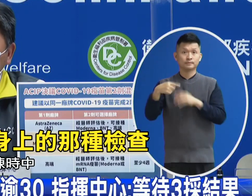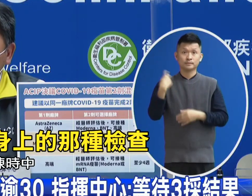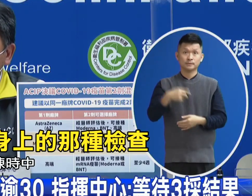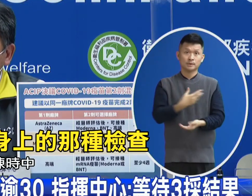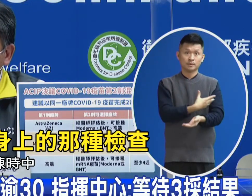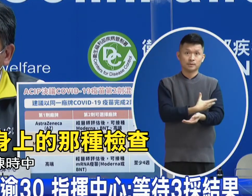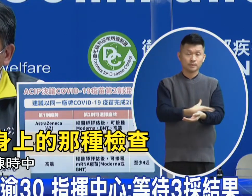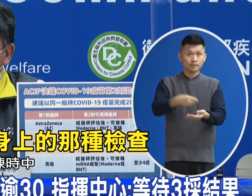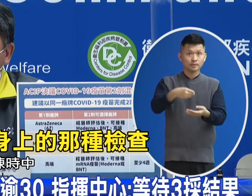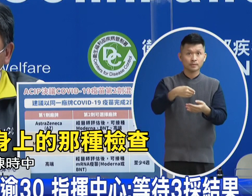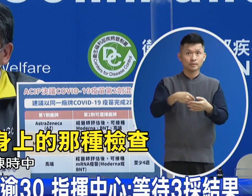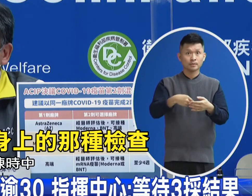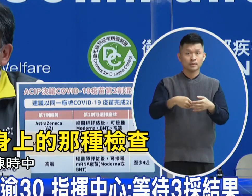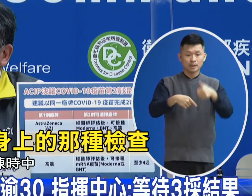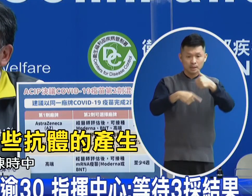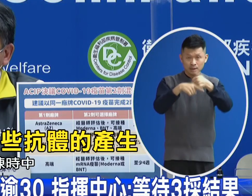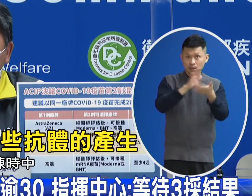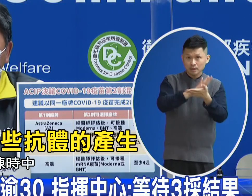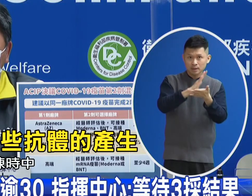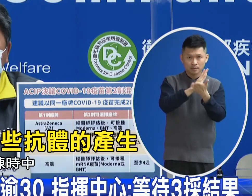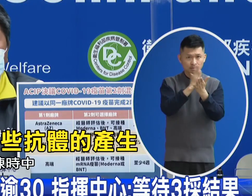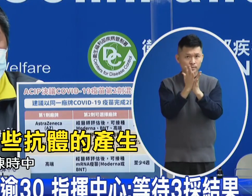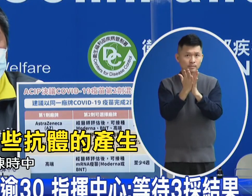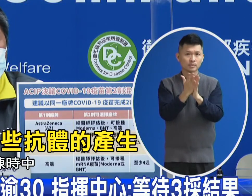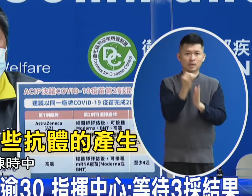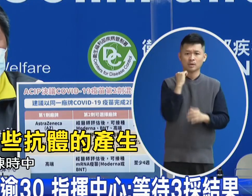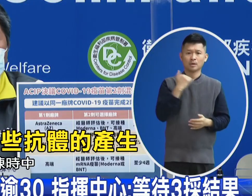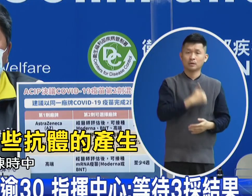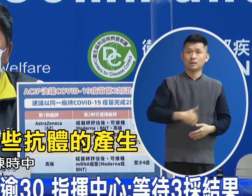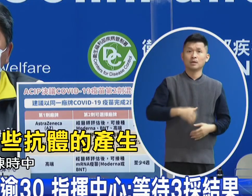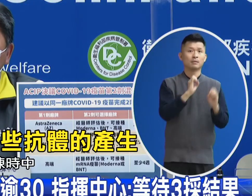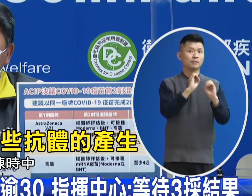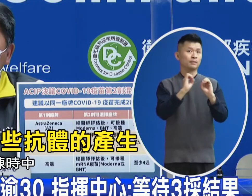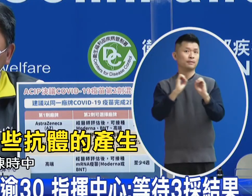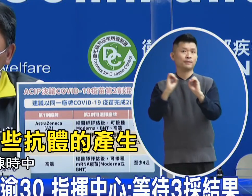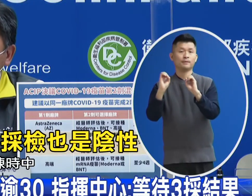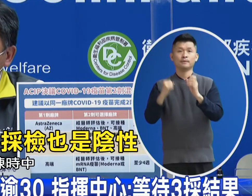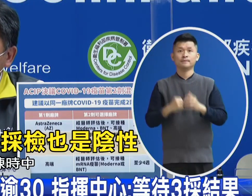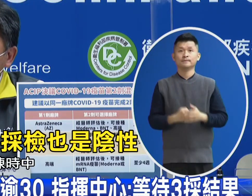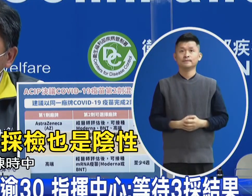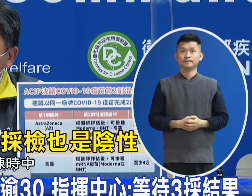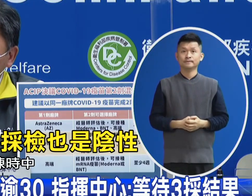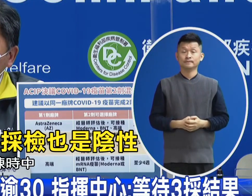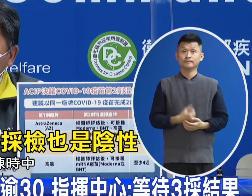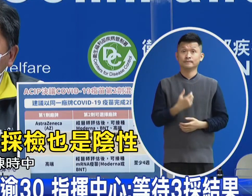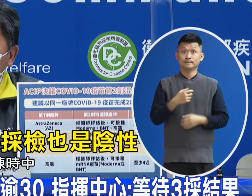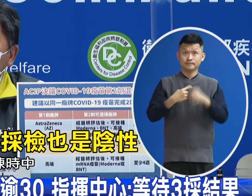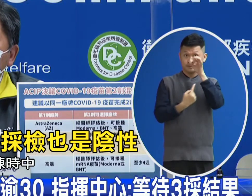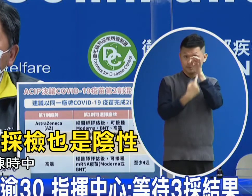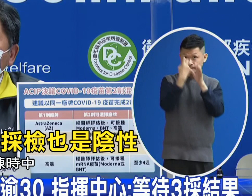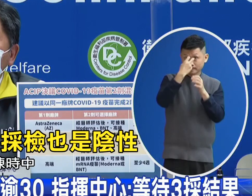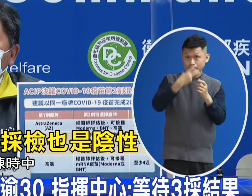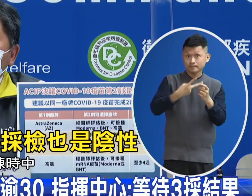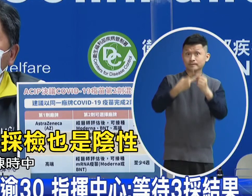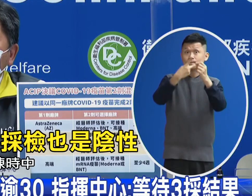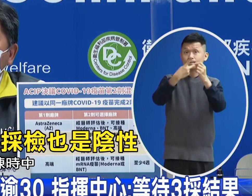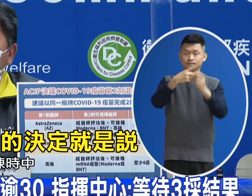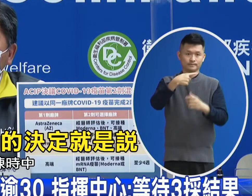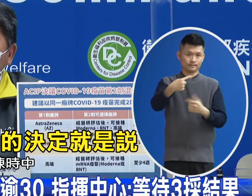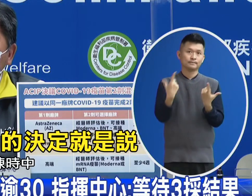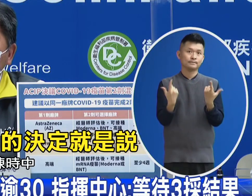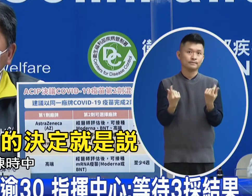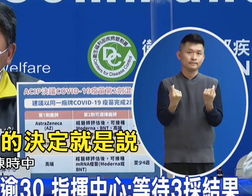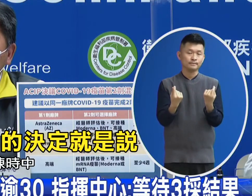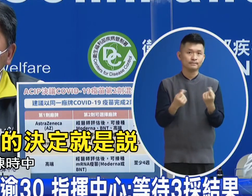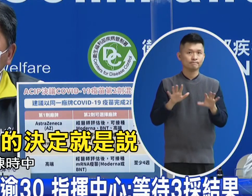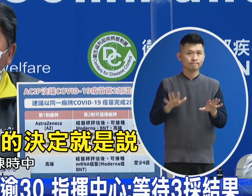上的检查也都没有这些抗体的一些产生，那在第二次采检也是阴性。那我们现在